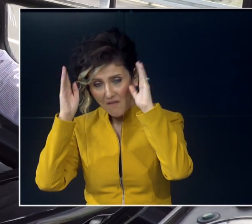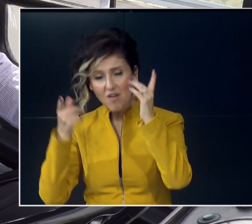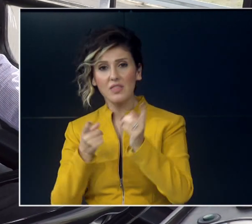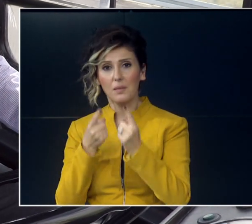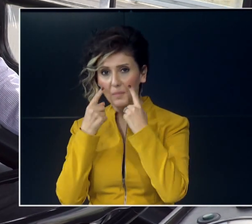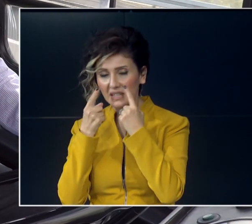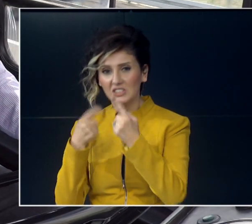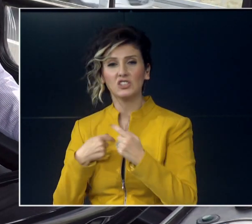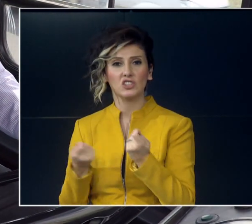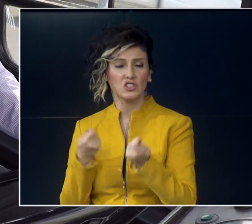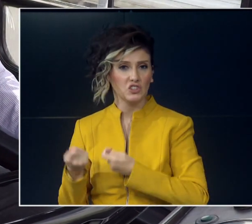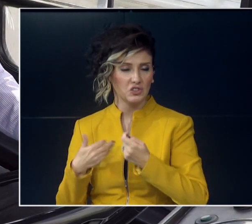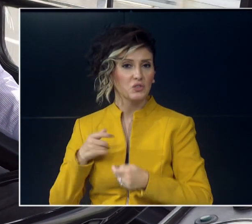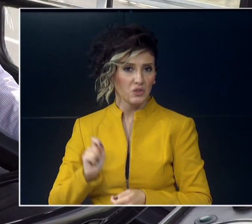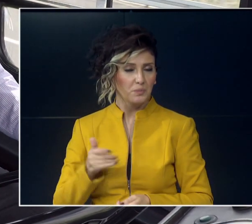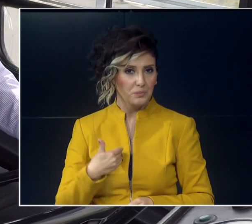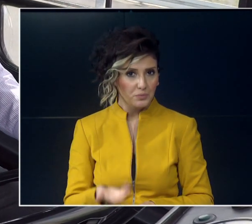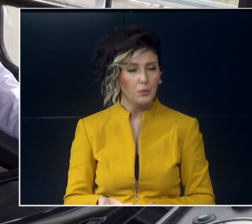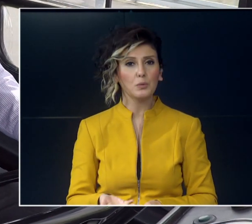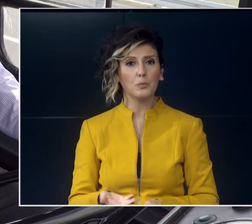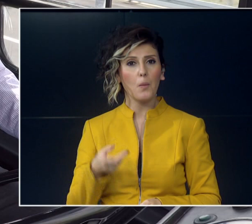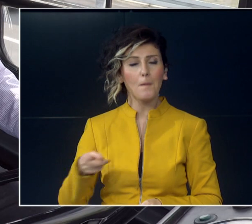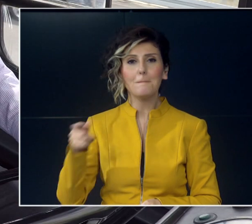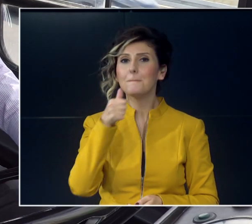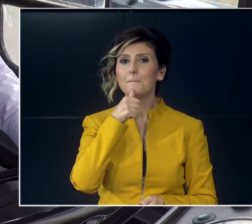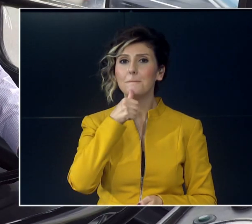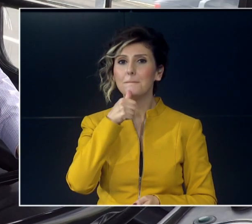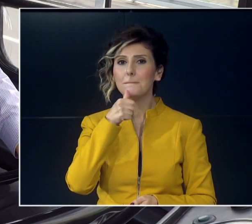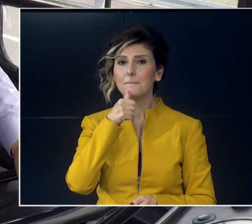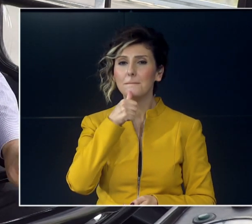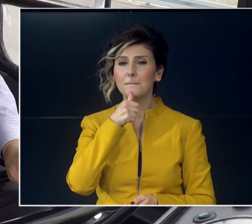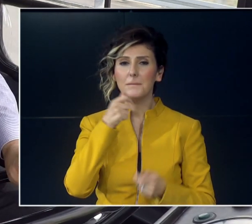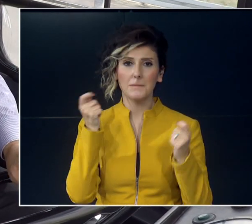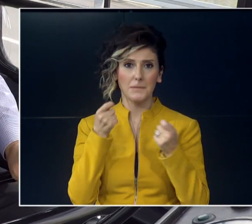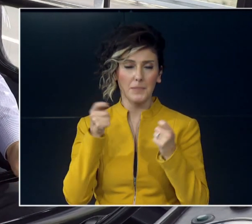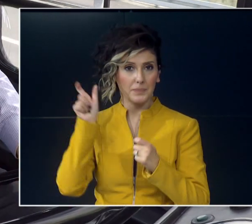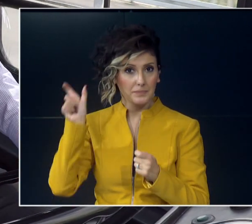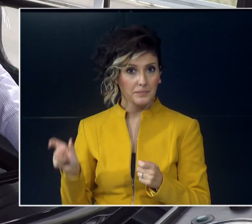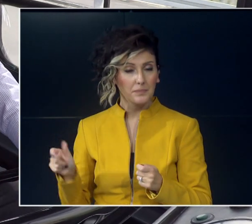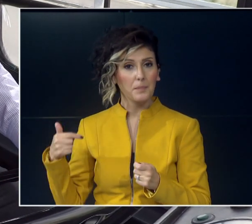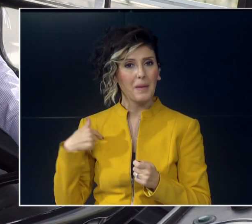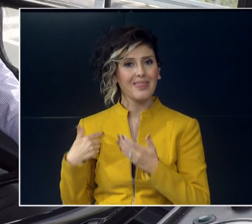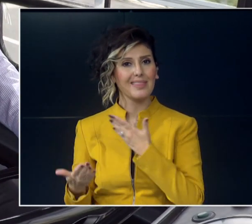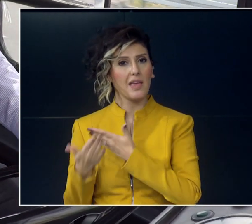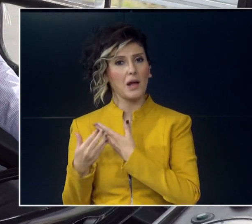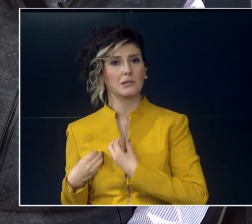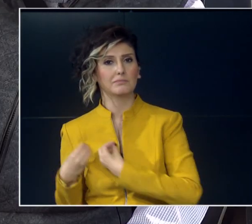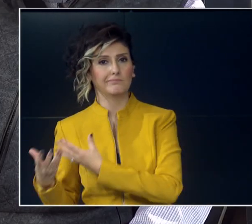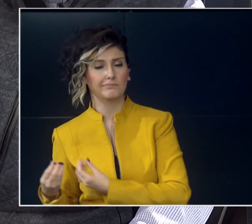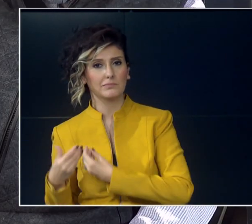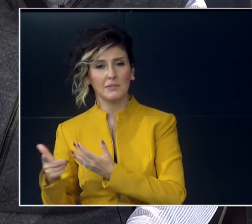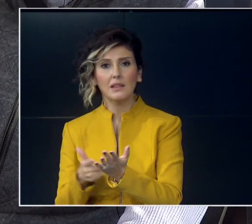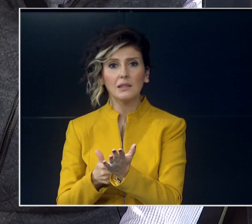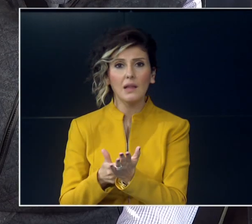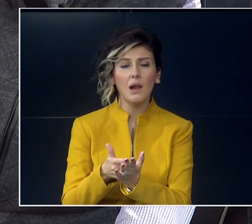işleriyle çok uğraşıyorduk. Onlar da babam celepçilik yapardı. Ben de ona yardım ederdim.